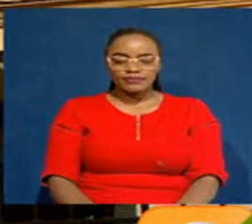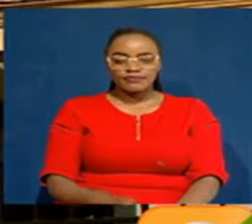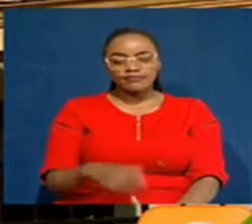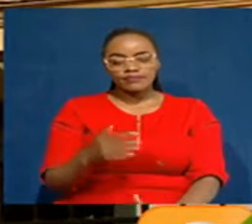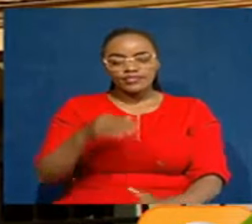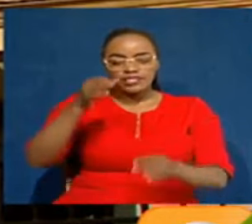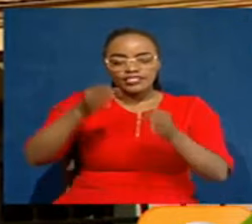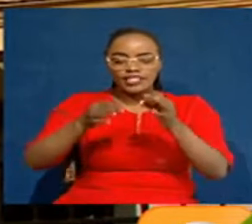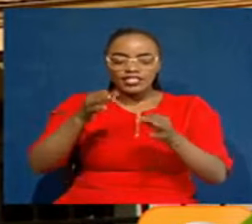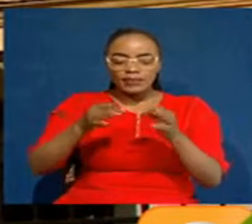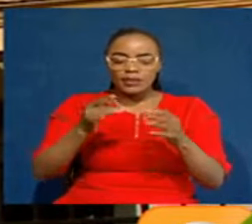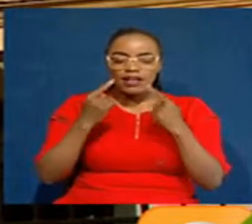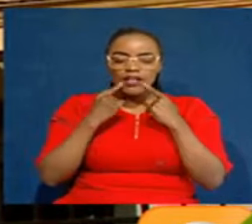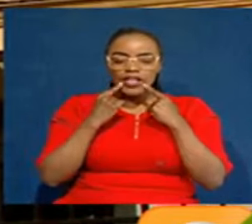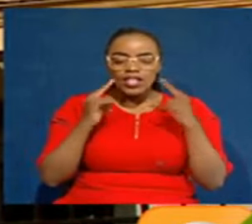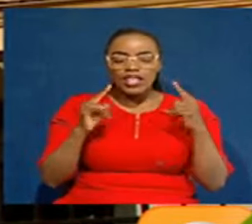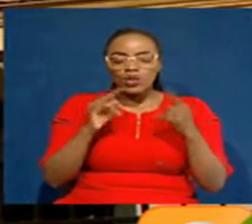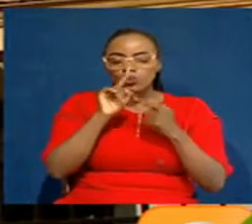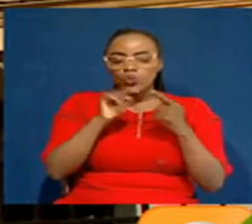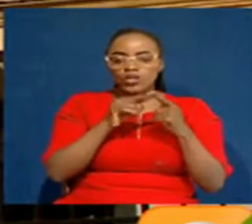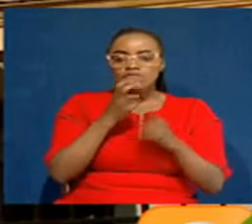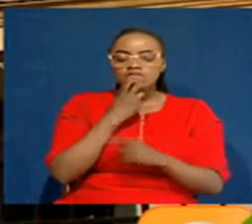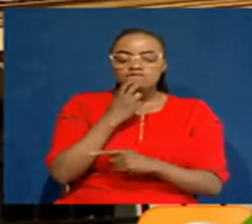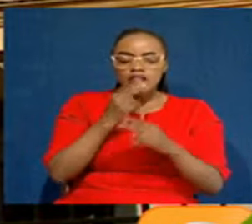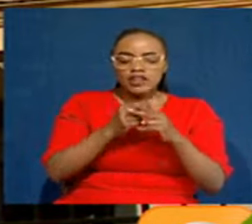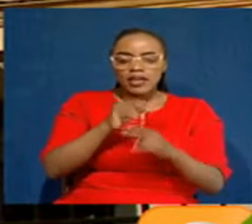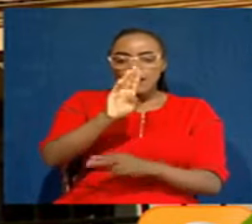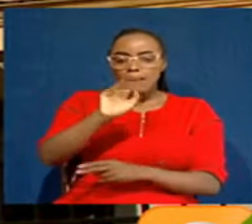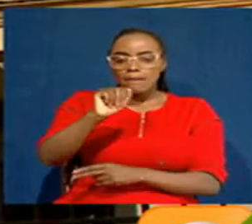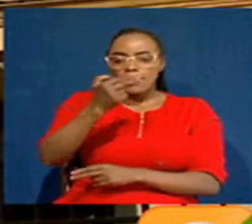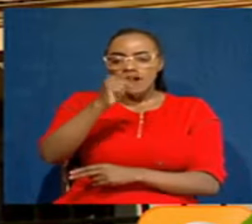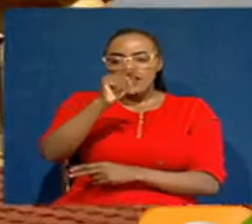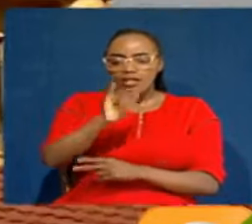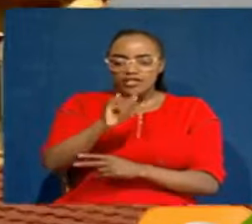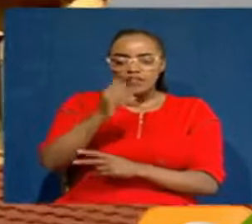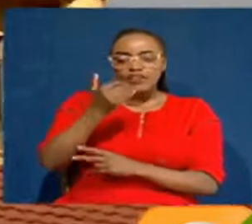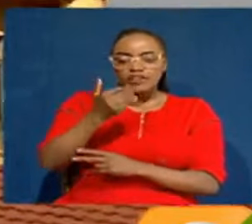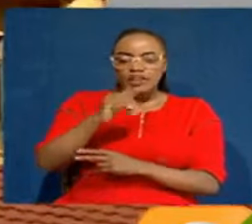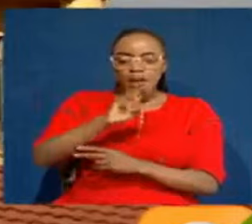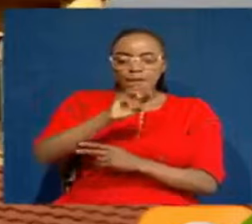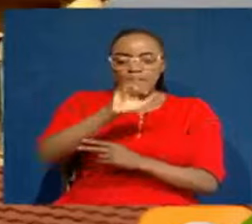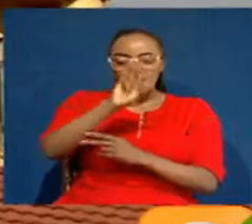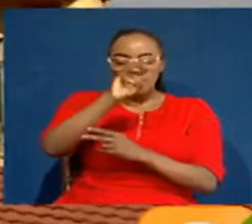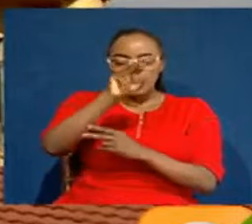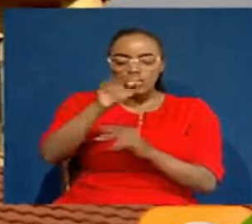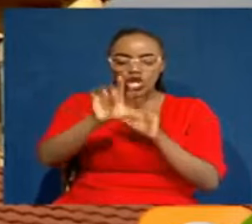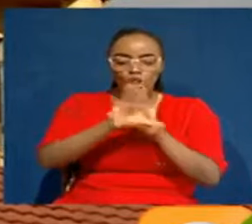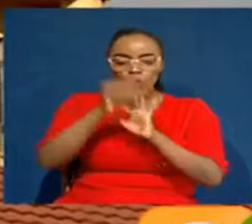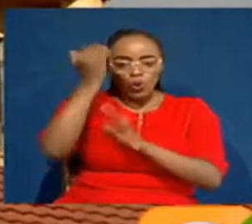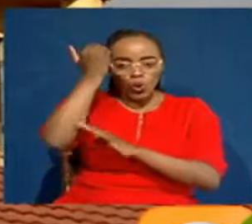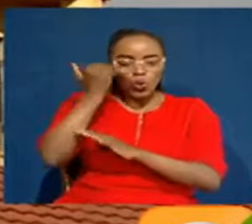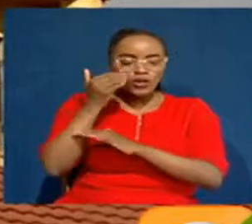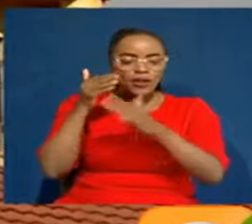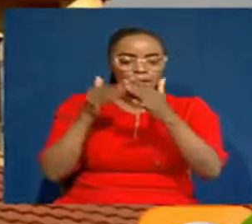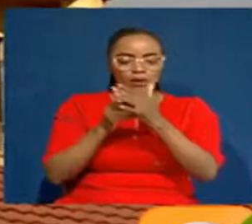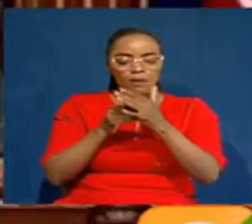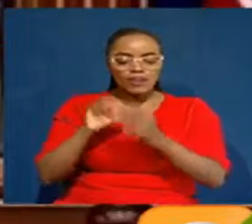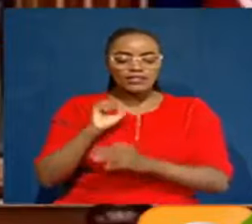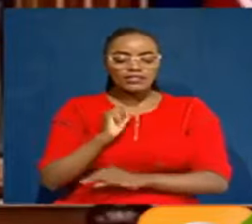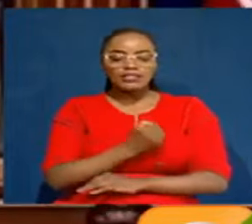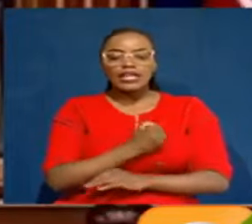Akitoa uamuzi wake Jumatano, Jaji Bahati Mwamuye wa Mahakama Kuu ya Milimani alizuia kutekelezwa kwa uamuzi wa